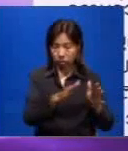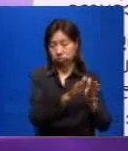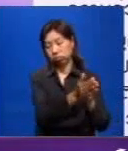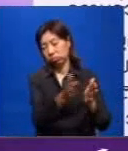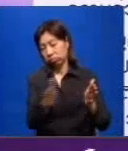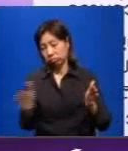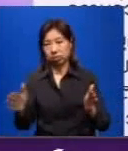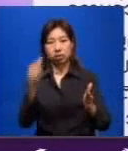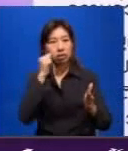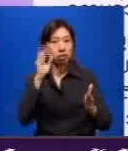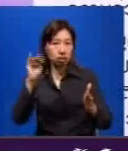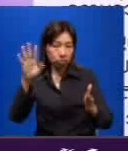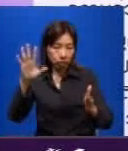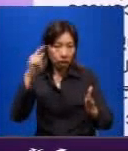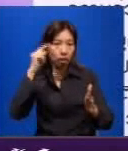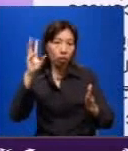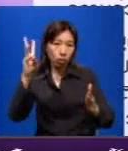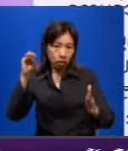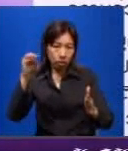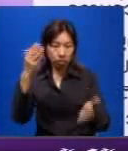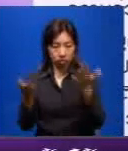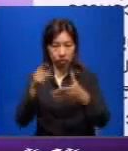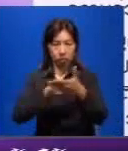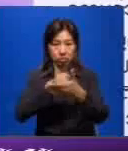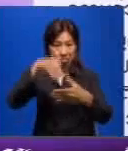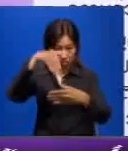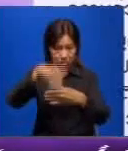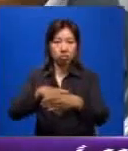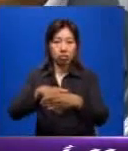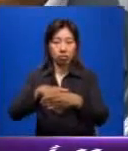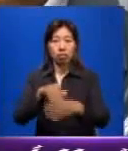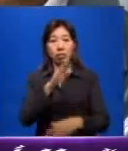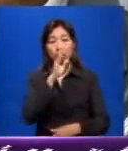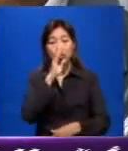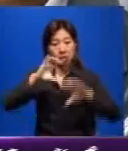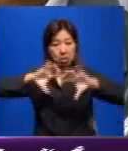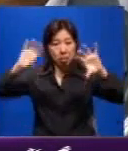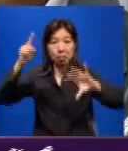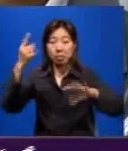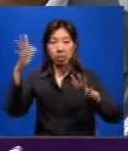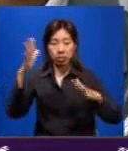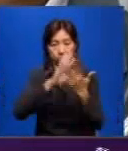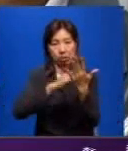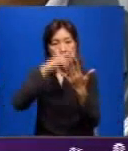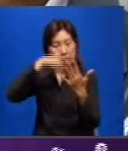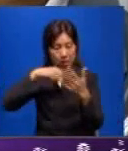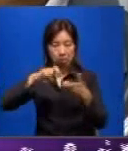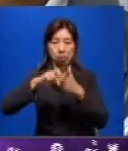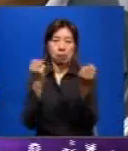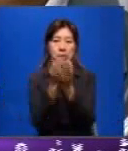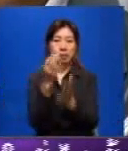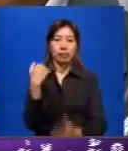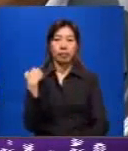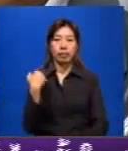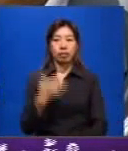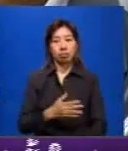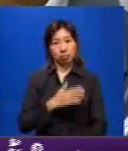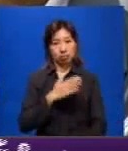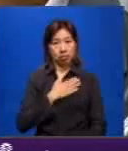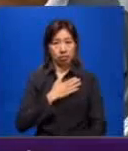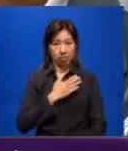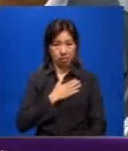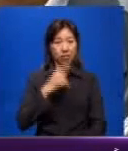าจากการเลือกตั้งประเทศก็ยิ่งเกิดความเสียหายขึ้น ไทยขอยืนยันตามความเห็นขอยืนยัน